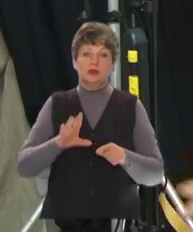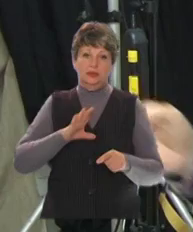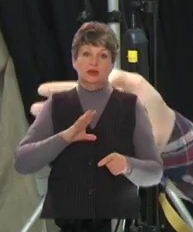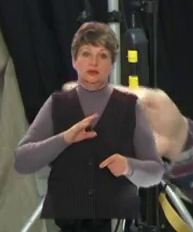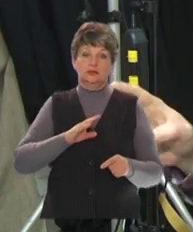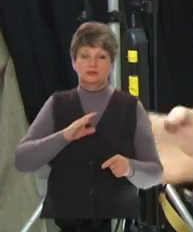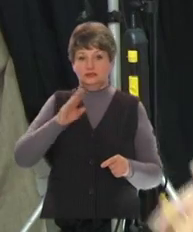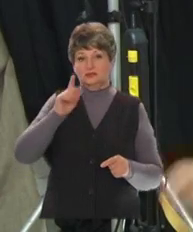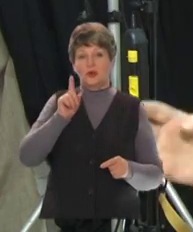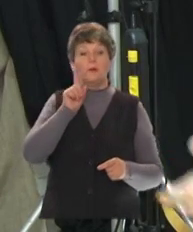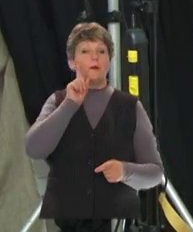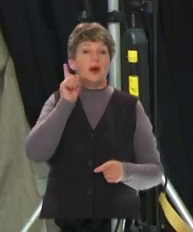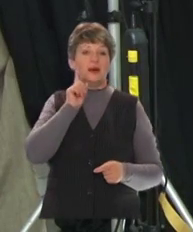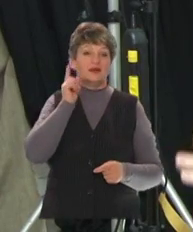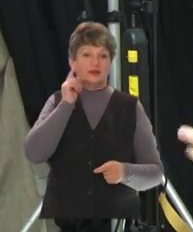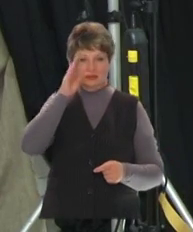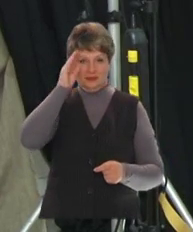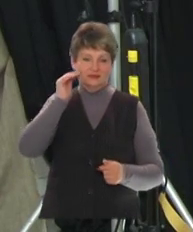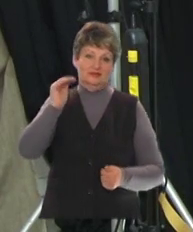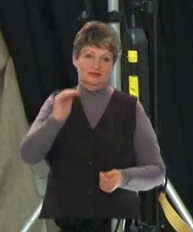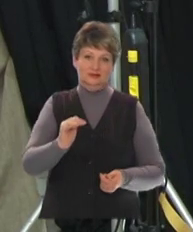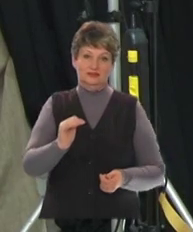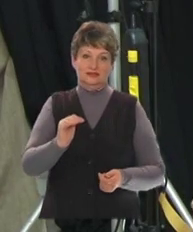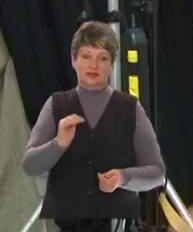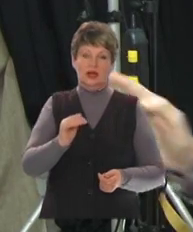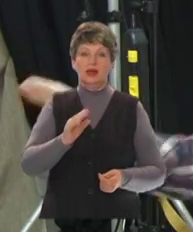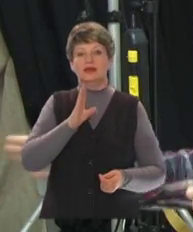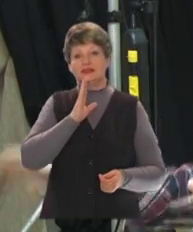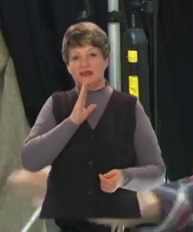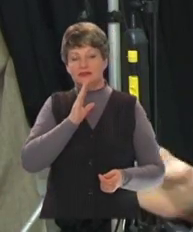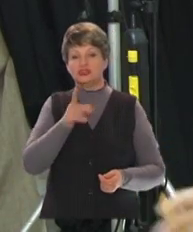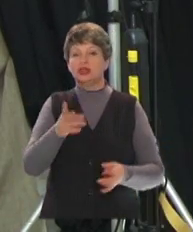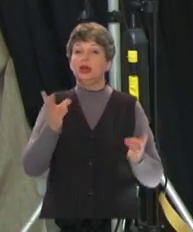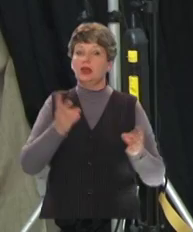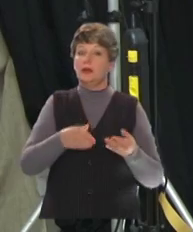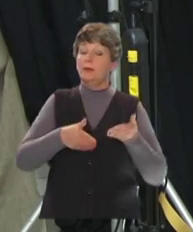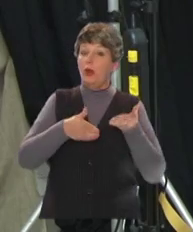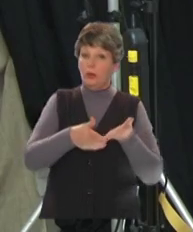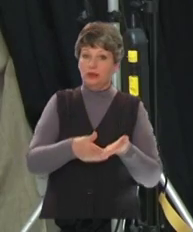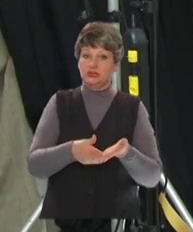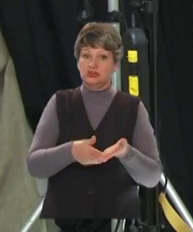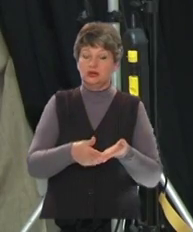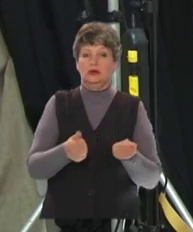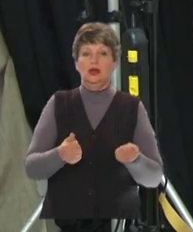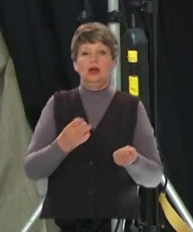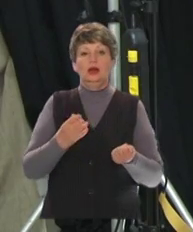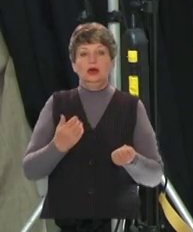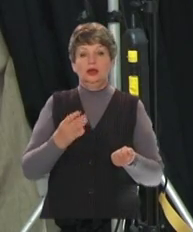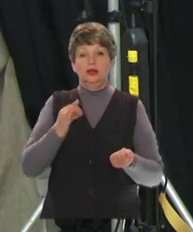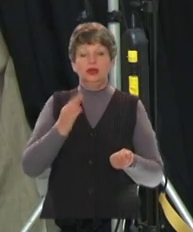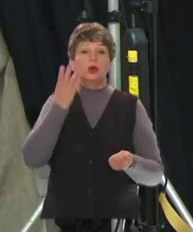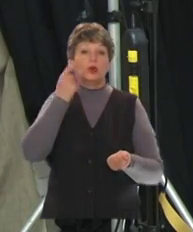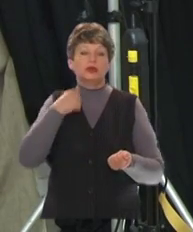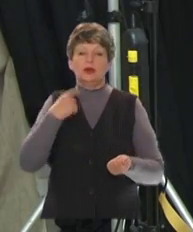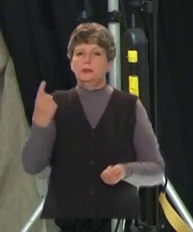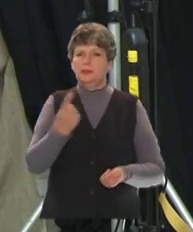такой подросток, юный человек, да, привели, вот девочка, ей надо помочь. Вот, и